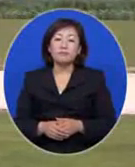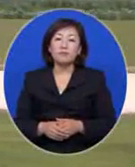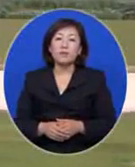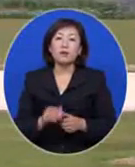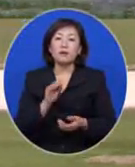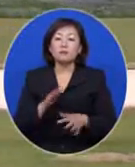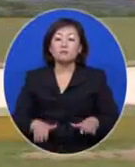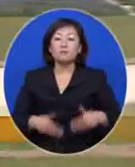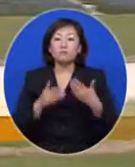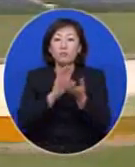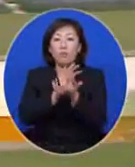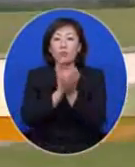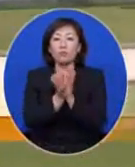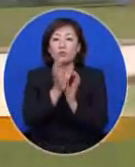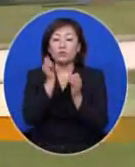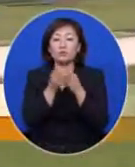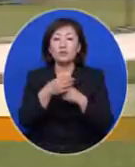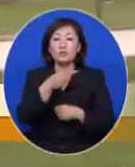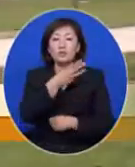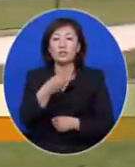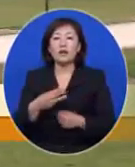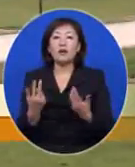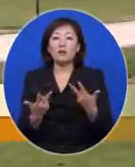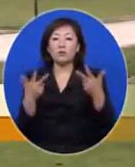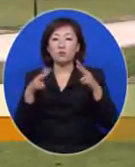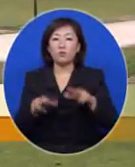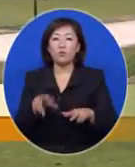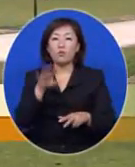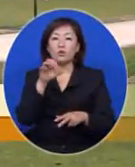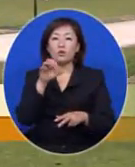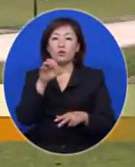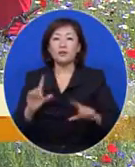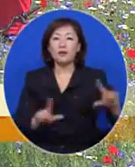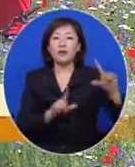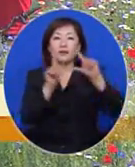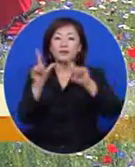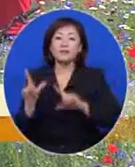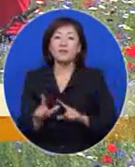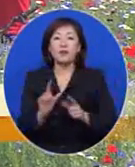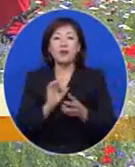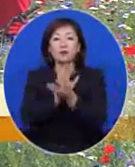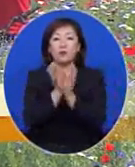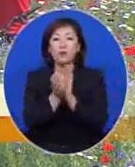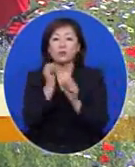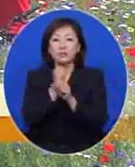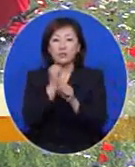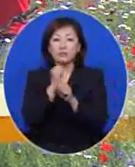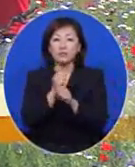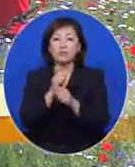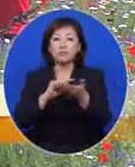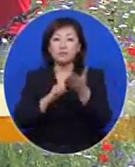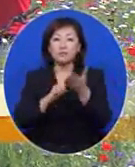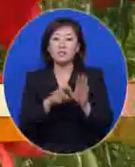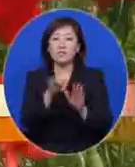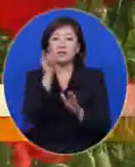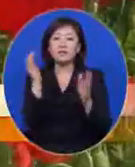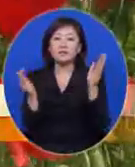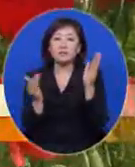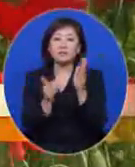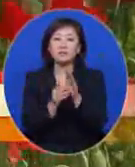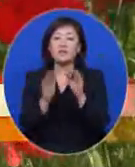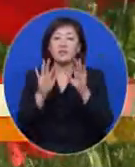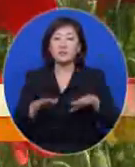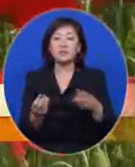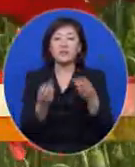봄꽃 향연이 펼쳐지고 있는 태화강 대공원에서 생활 원예 콘테스트와 꽃작품 전시회가 열립니다.